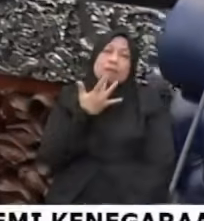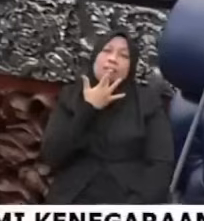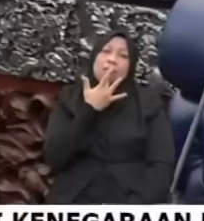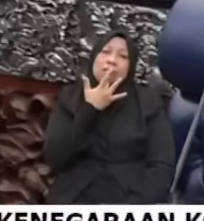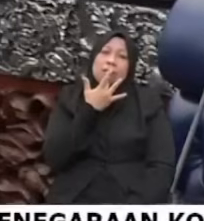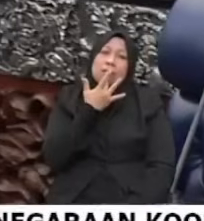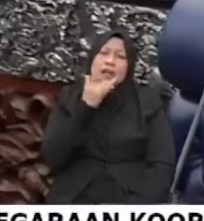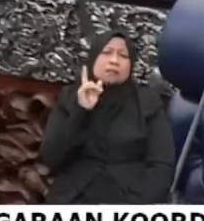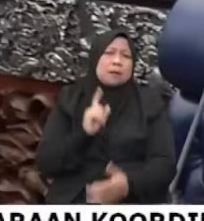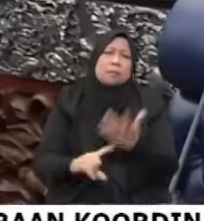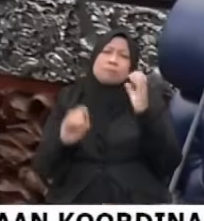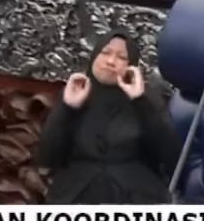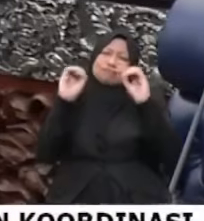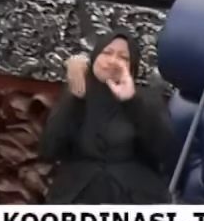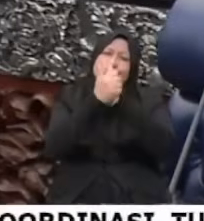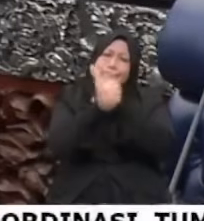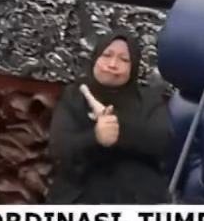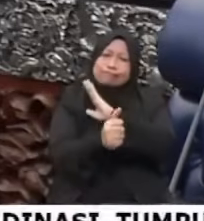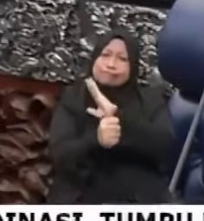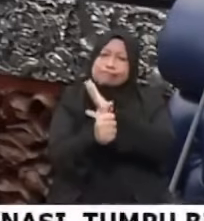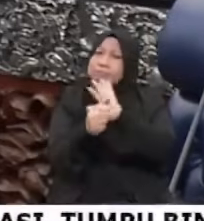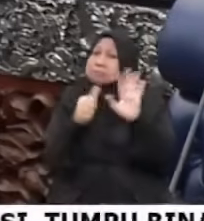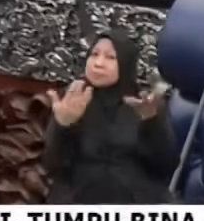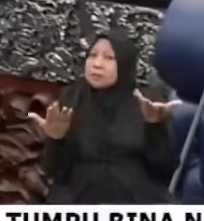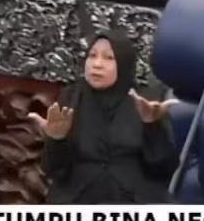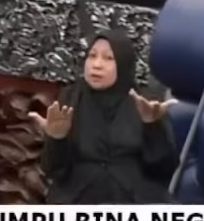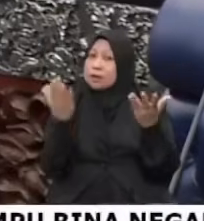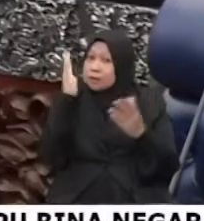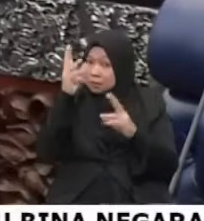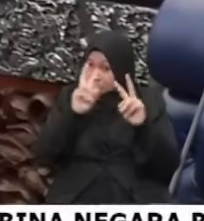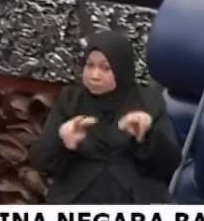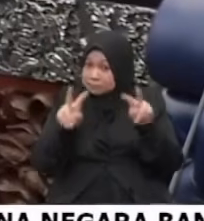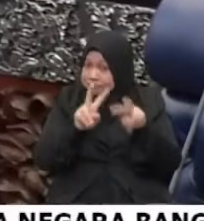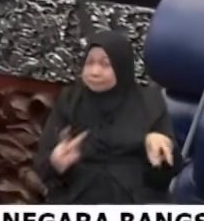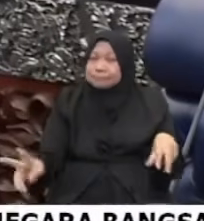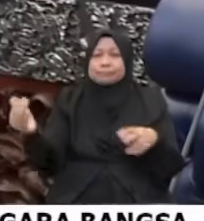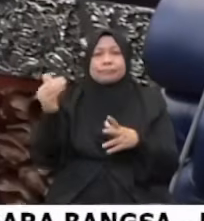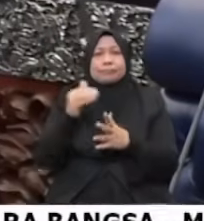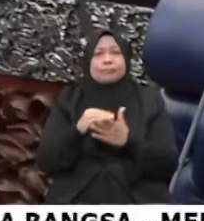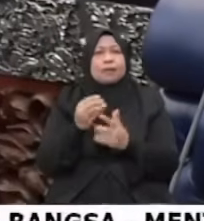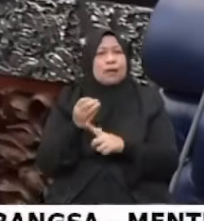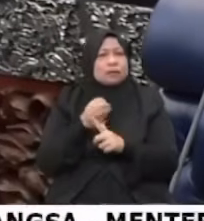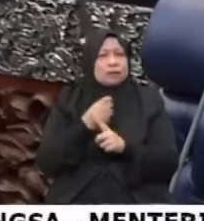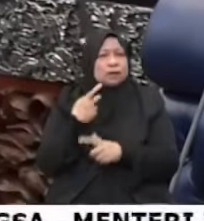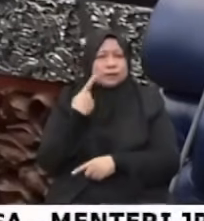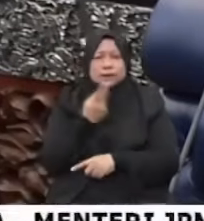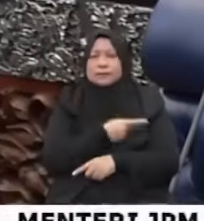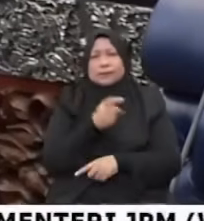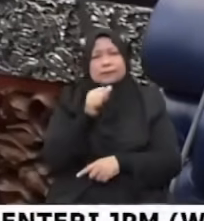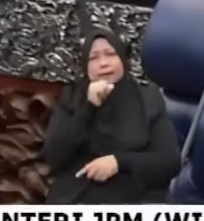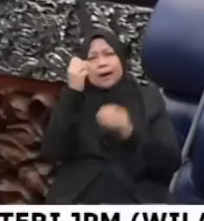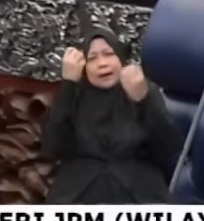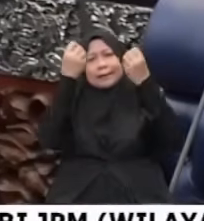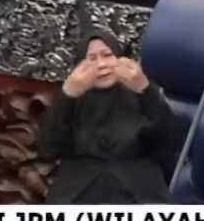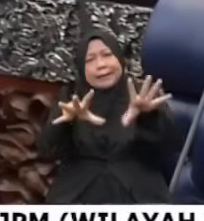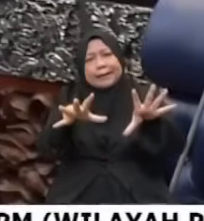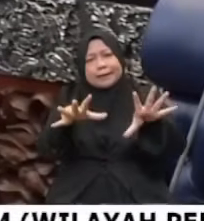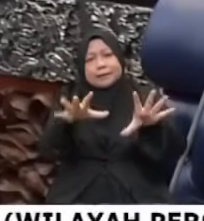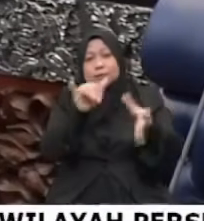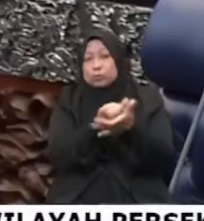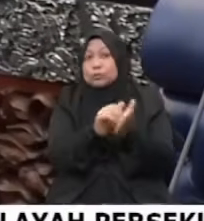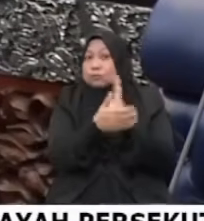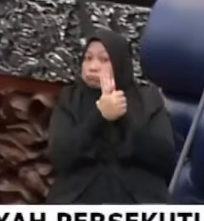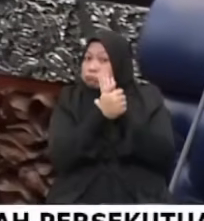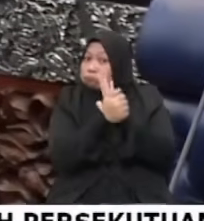ada sebarang kemahiran langsung Adakah ini akan dikaji semula supaya kita tidak kehilangan mereka yang